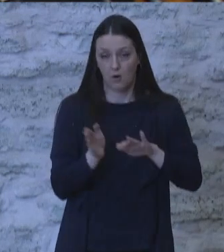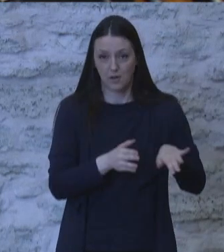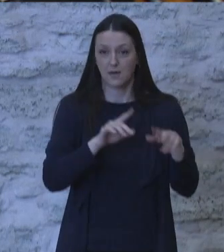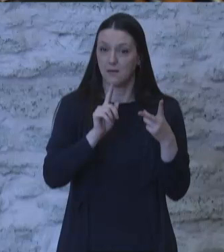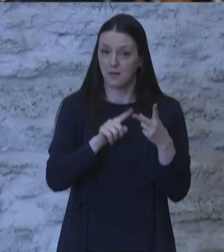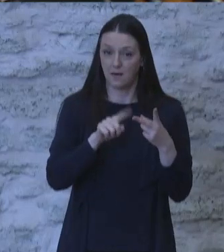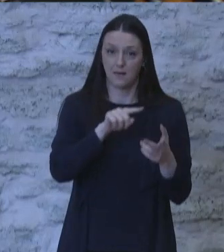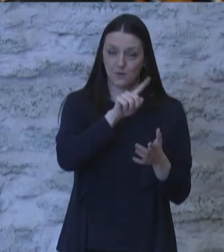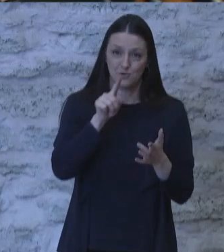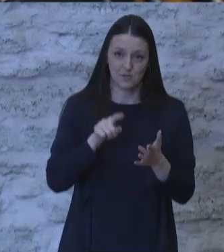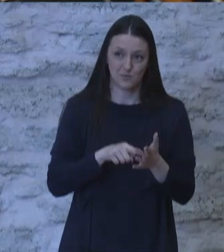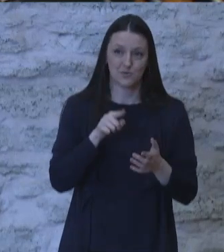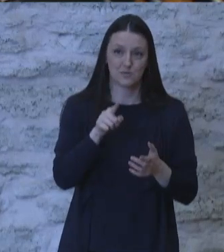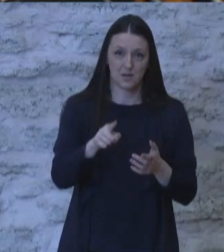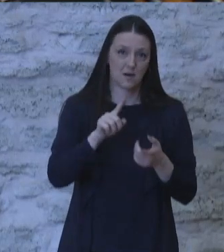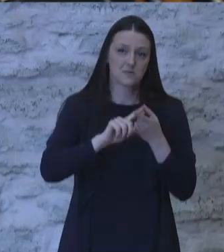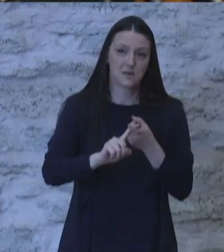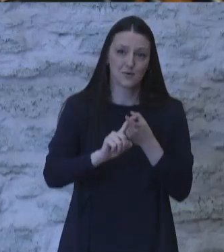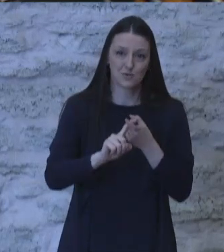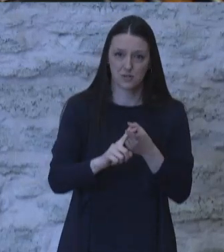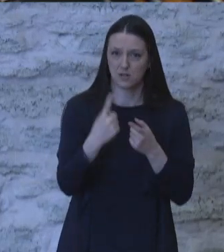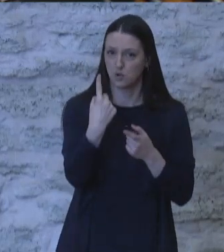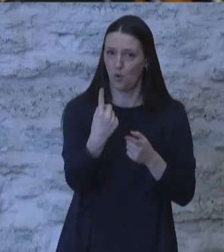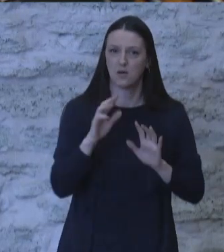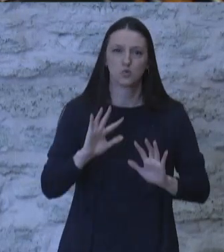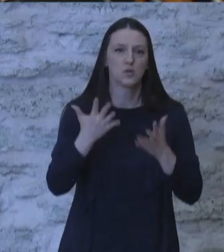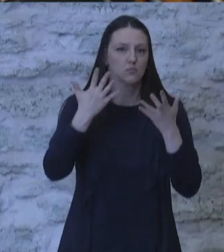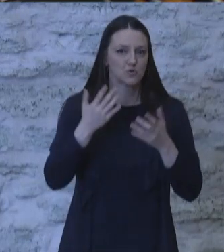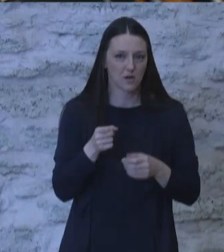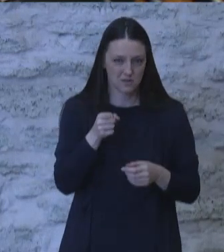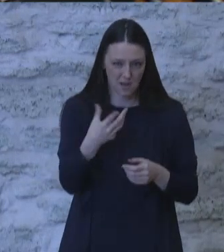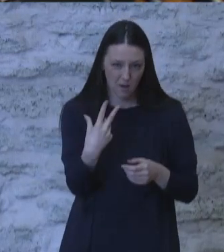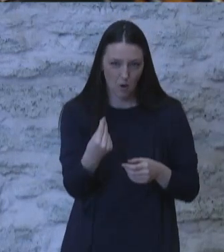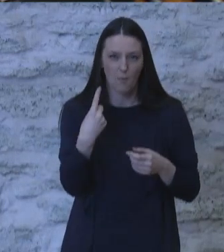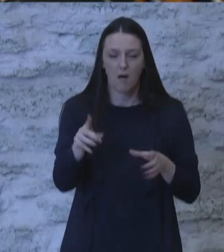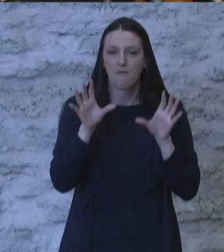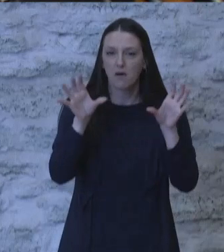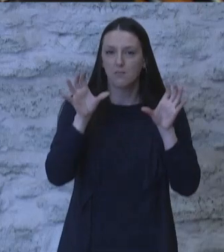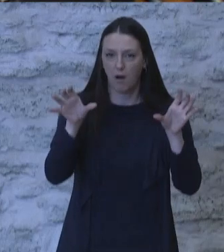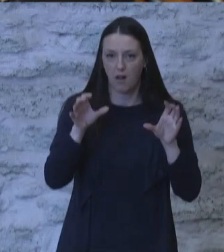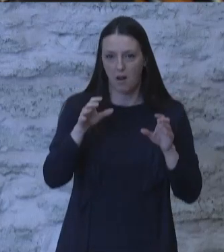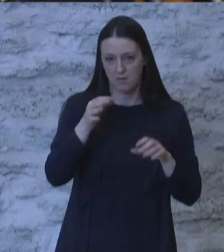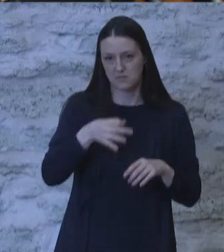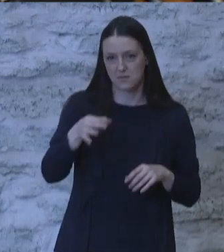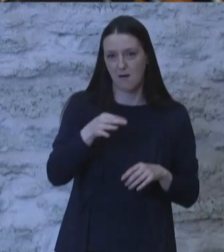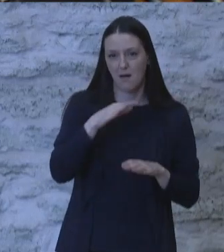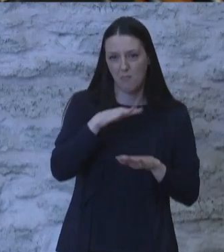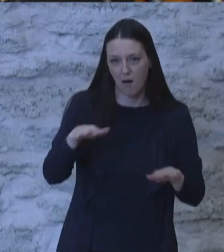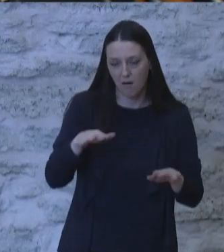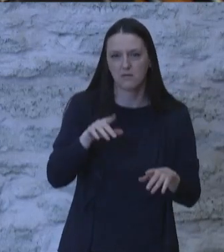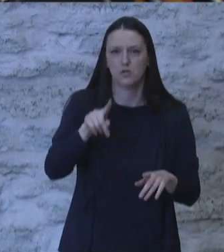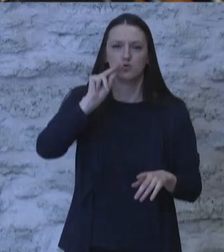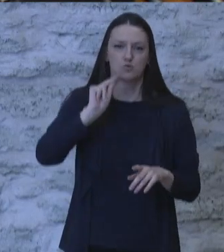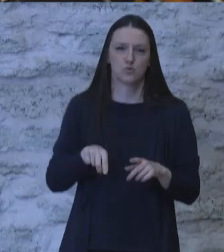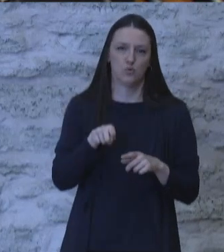Seda seostatakse ka ühe konkreetse sündmusega, see on siis Võrkpalli Mait Saaremal. Tegelt peaks